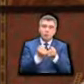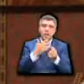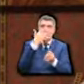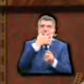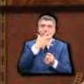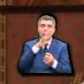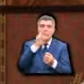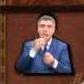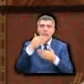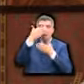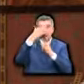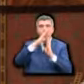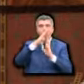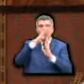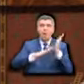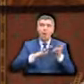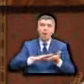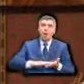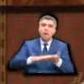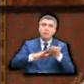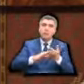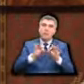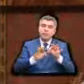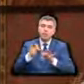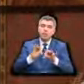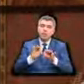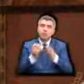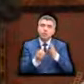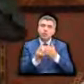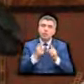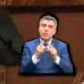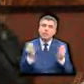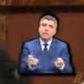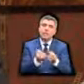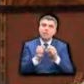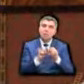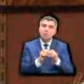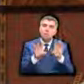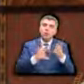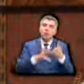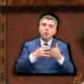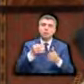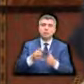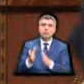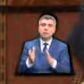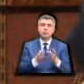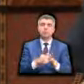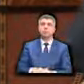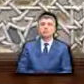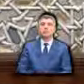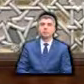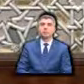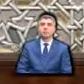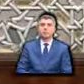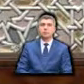يعني الاستراتيجية التي نطمح إليها في إطار التنمية المستدامة للقارة. وشكرا. شكرا.